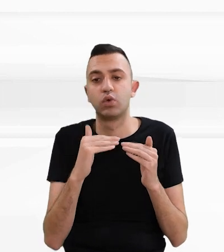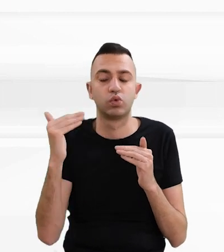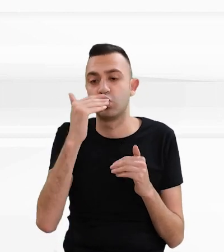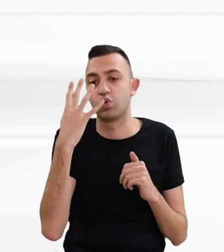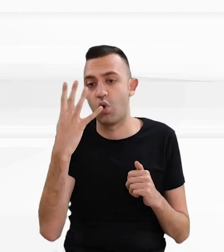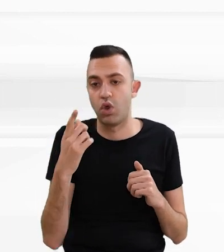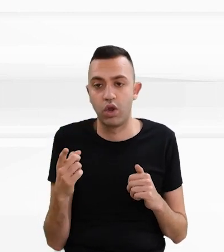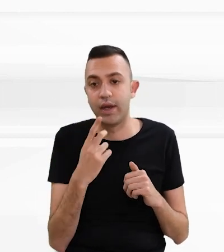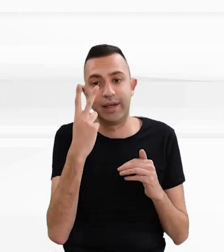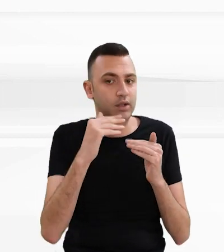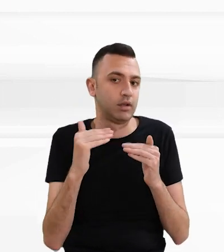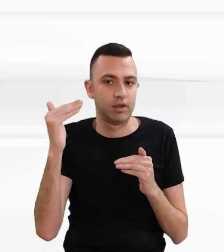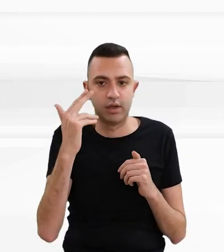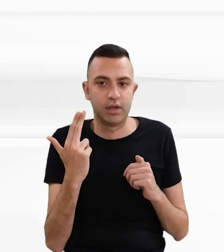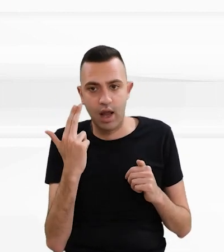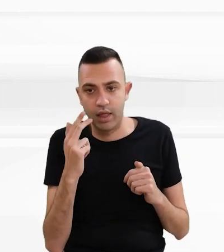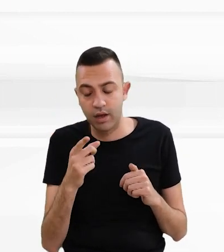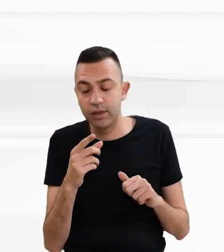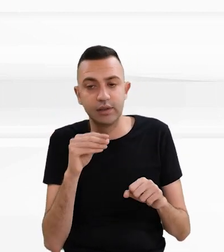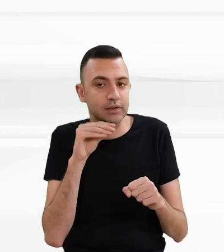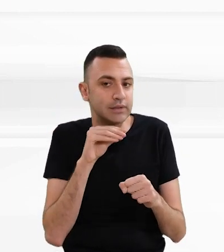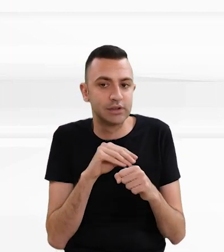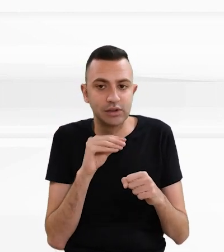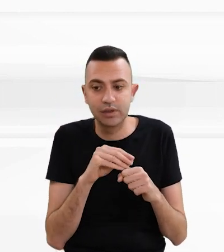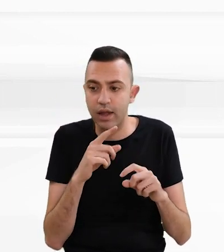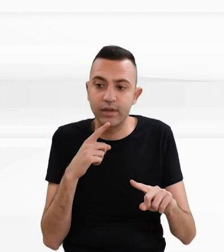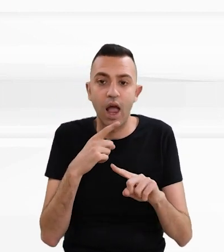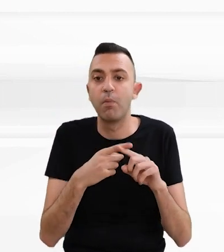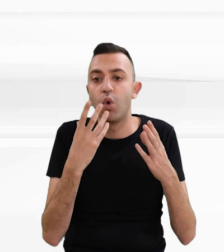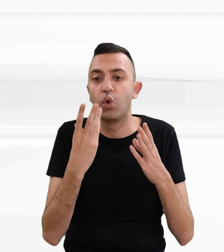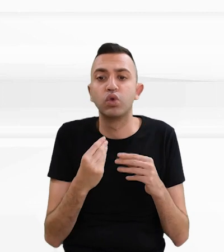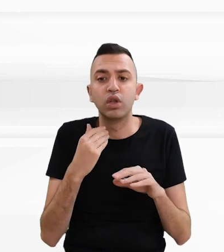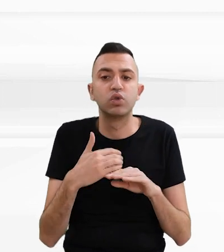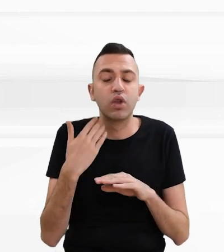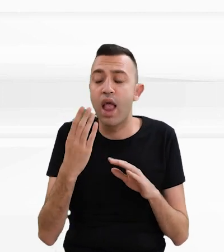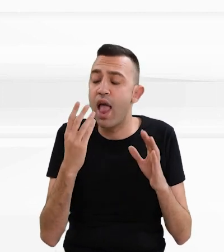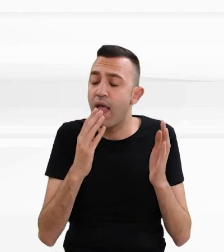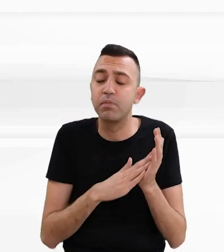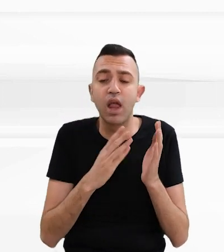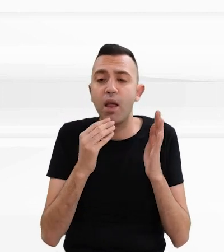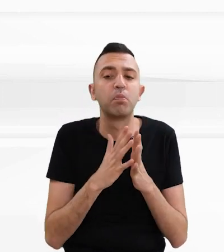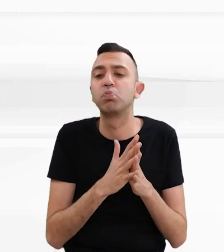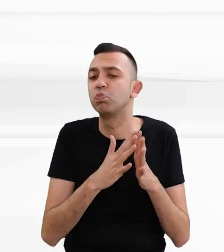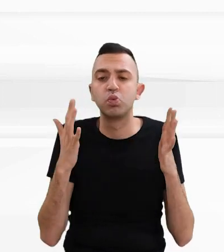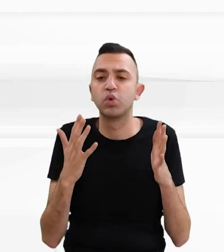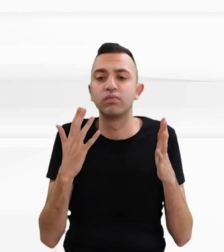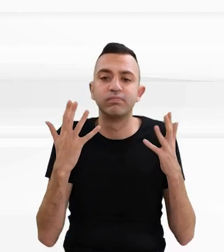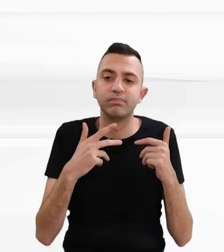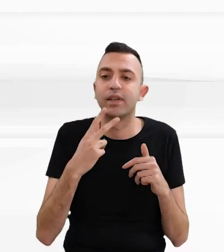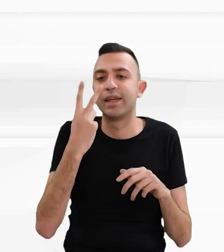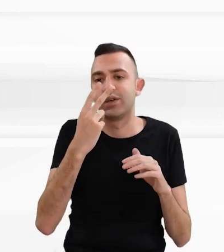4 207 buradaki sayılardan çarpıldığı zaman elde edebileceğim en büyük sayı 203 ve 204